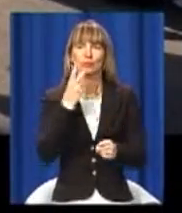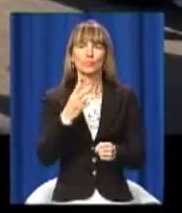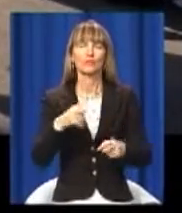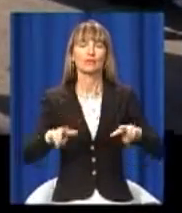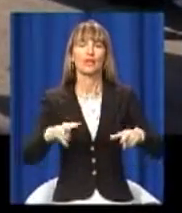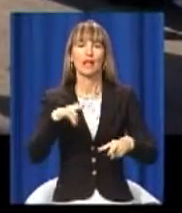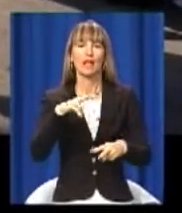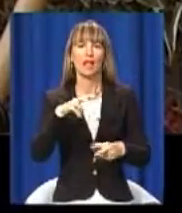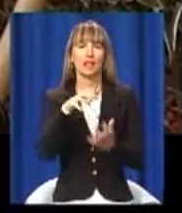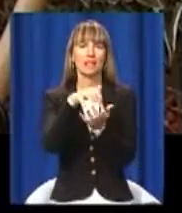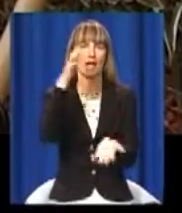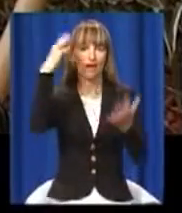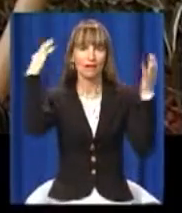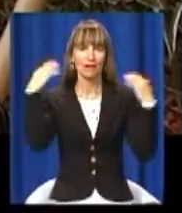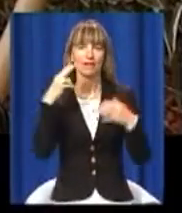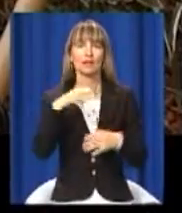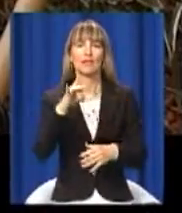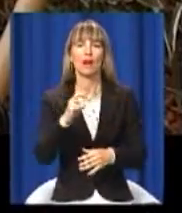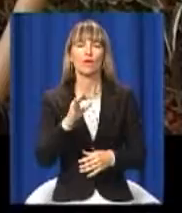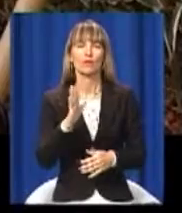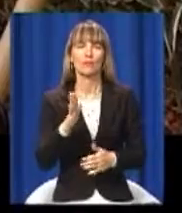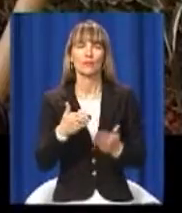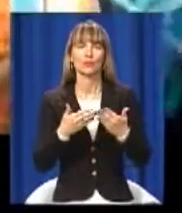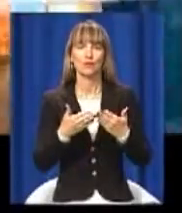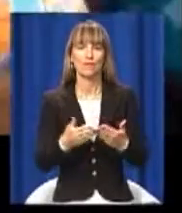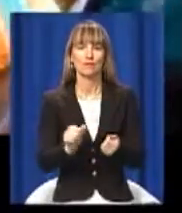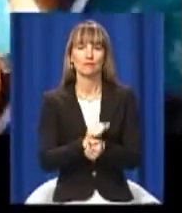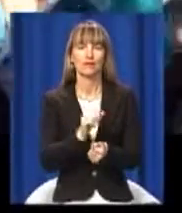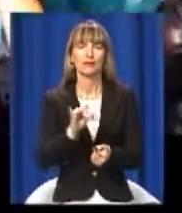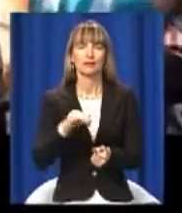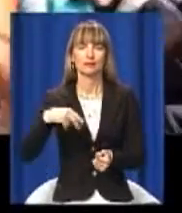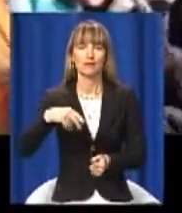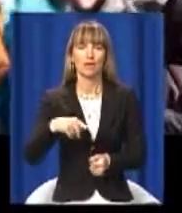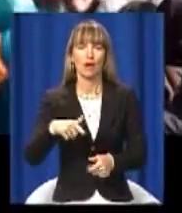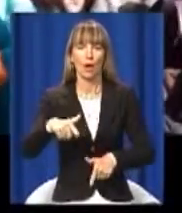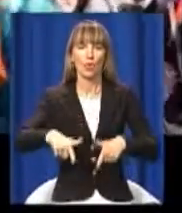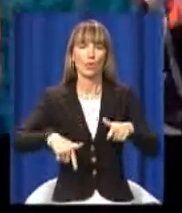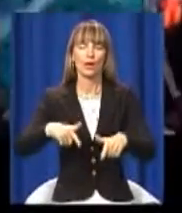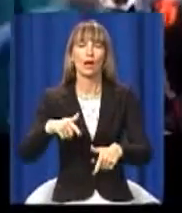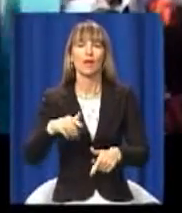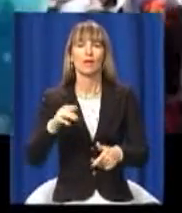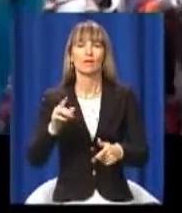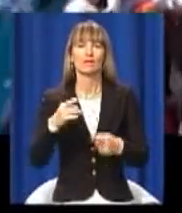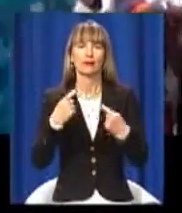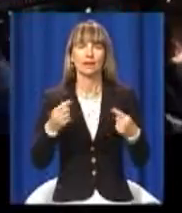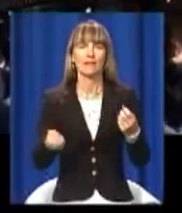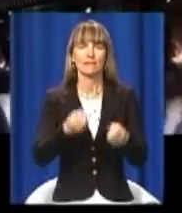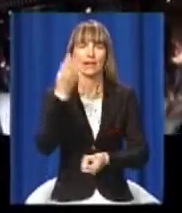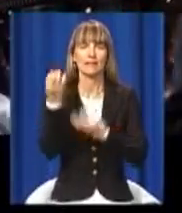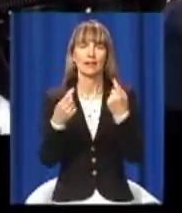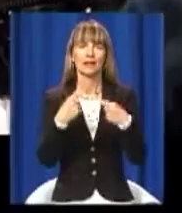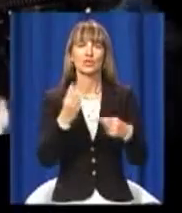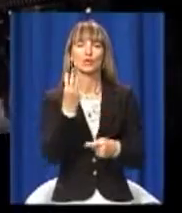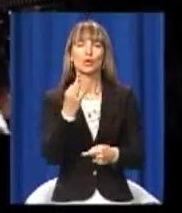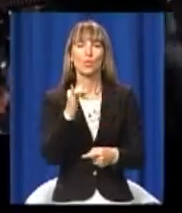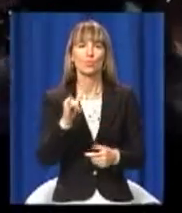левів, драконів, хороводи сухопутних човнів, хід на ходулях і, звичайно, море феєрверків і піротехнічних шоу.